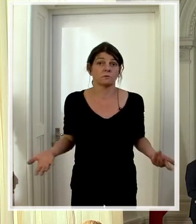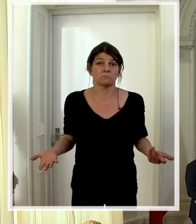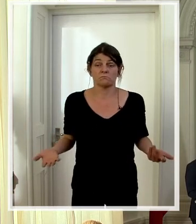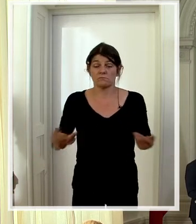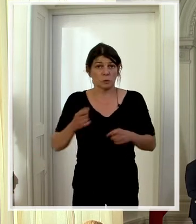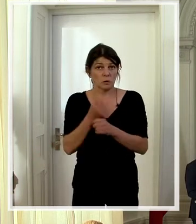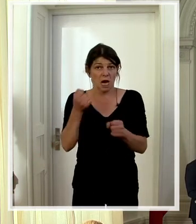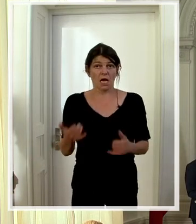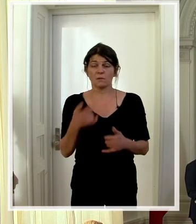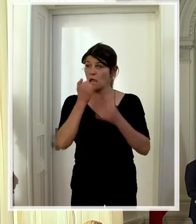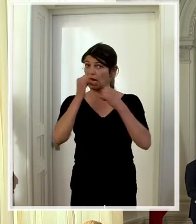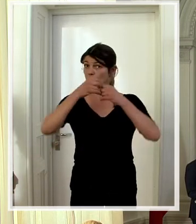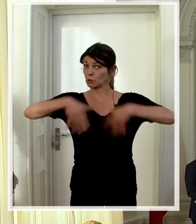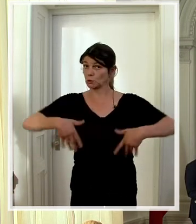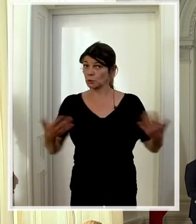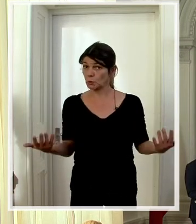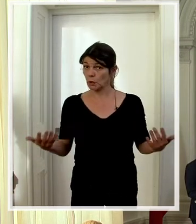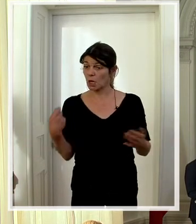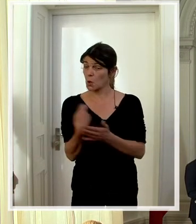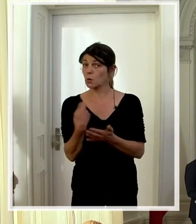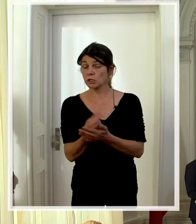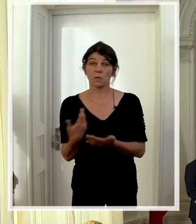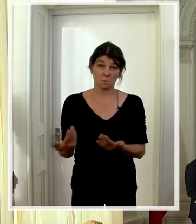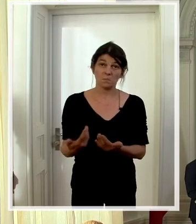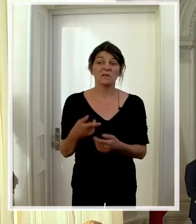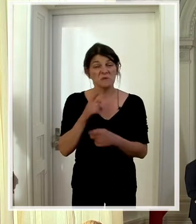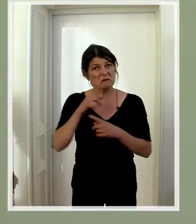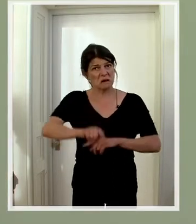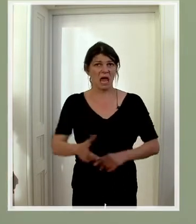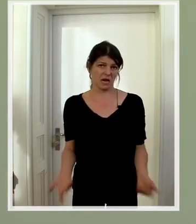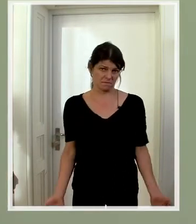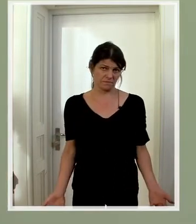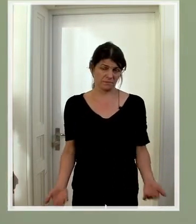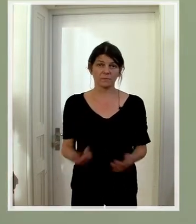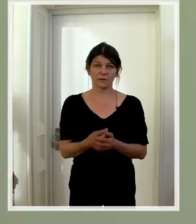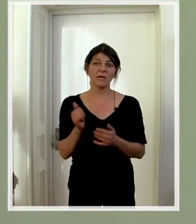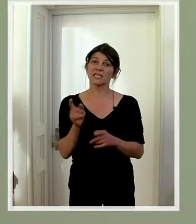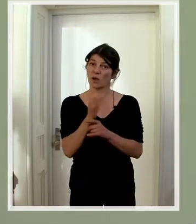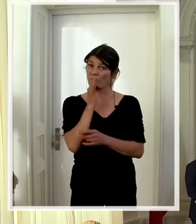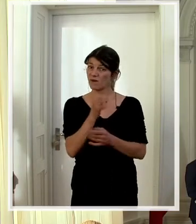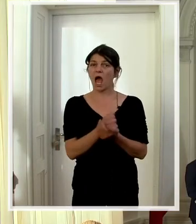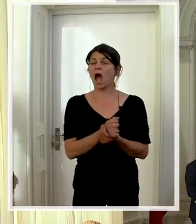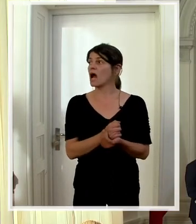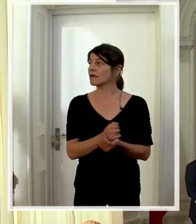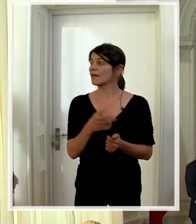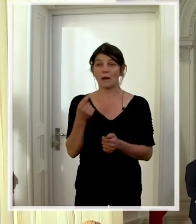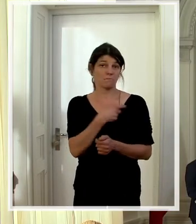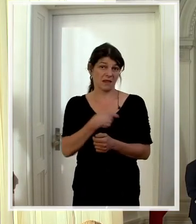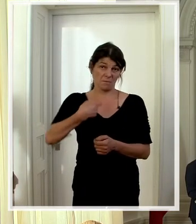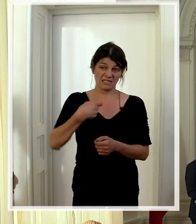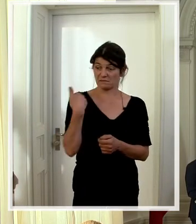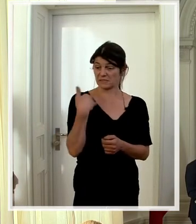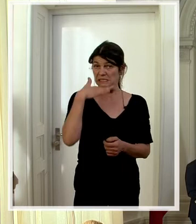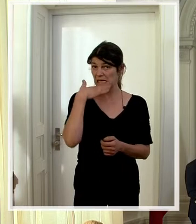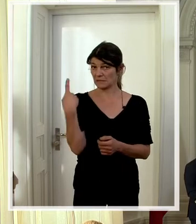die Infrastrukturkosten sind dort relativ oder ja, sehr klein. Dann sind wir für die Frage, die euer Parteipräsident aufgeworfen hat am Samstag